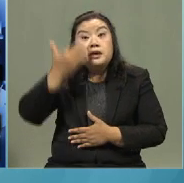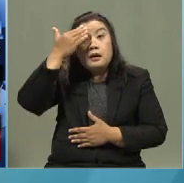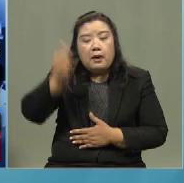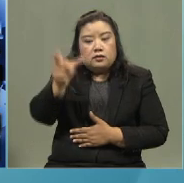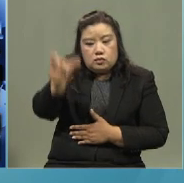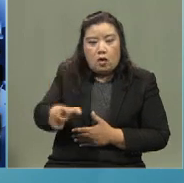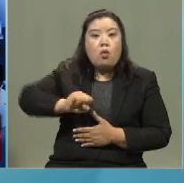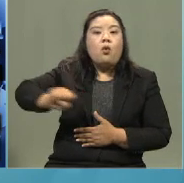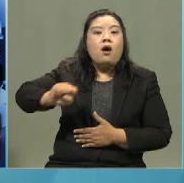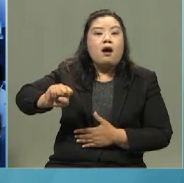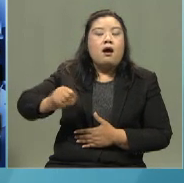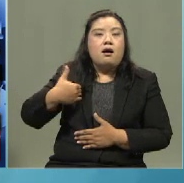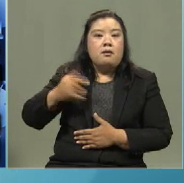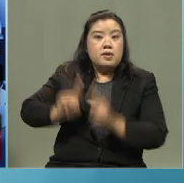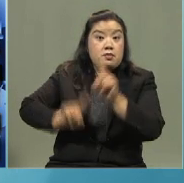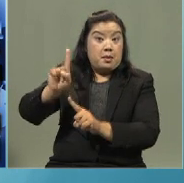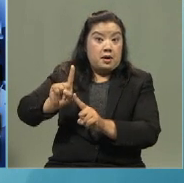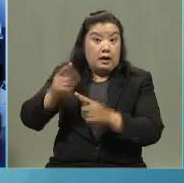ก็สามารถทำได้ประหยัดเงินด้วยกับกิจการร้านค้าเล็กๆอันนี้ต้องขอบคุณทางไทยชนะดอทคอมนะครับที่มาช่วยในเรื่องตรงนี้ต้องขอบคุณประชาชนคนไทยทุกๆคนนะครับแล้วก็ก็ห้างก็รวมถึงกิจการทั้งหลายที่ได้มาช่วยกันนะครับตรงนี้มาดูเรื่องของการประเมินร้านค้าผ่านทางพี่น้องประชาชนกันนะครับเป็นที่ที่บอกว่าหนึ่งล้านสองแสนกว่าคนที่ประเมินกันสู้ใหญ่เอามาเป็นยังไงครับน่าชื่นใจครับมาอยู่ทางขวามือจะไปส่วนใหญ่ประเมิน5